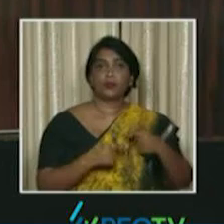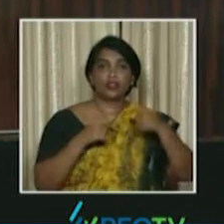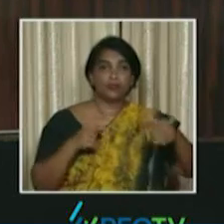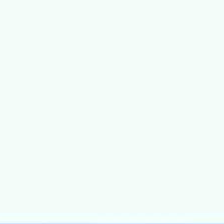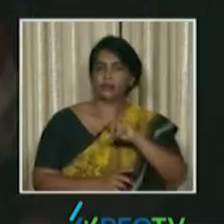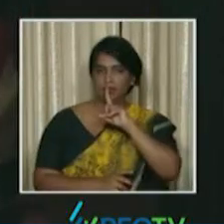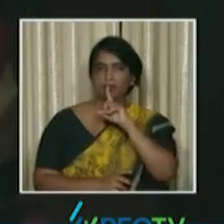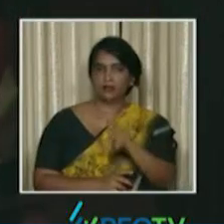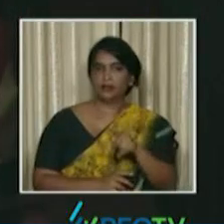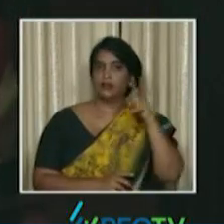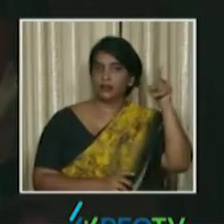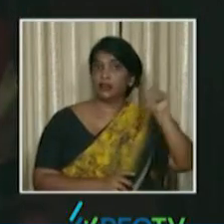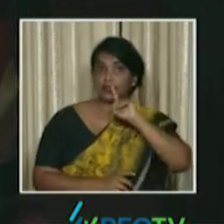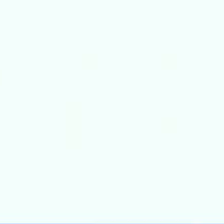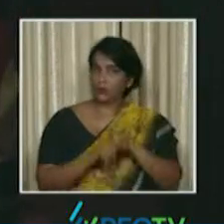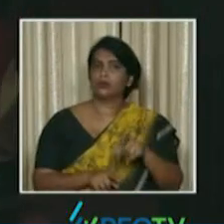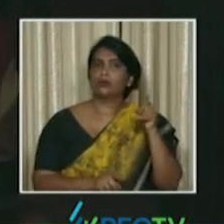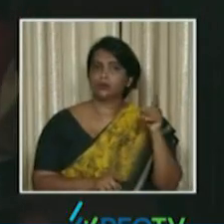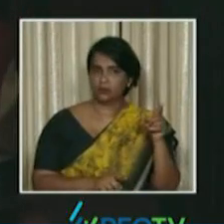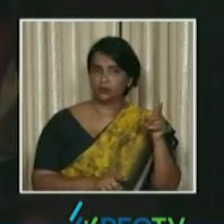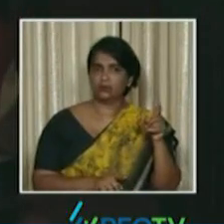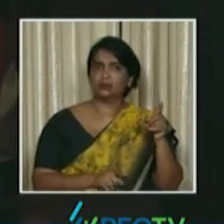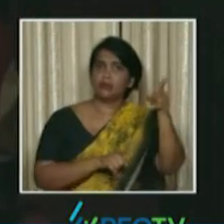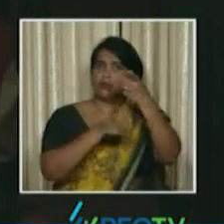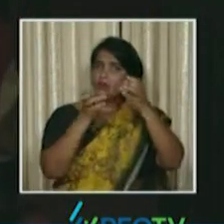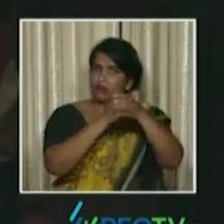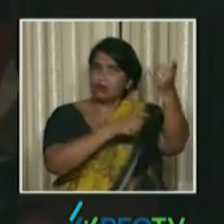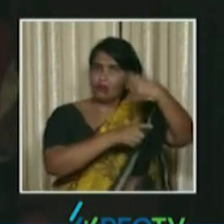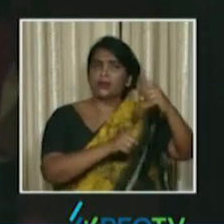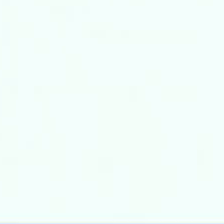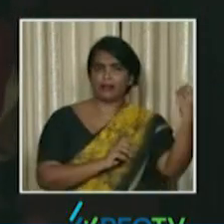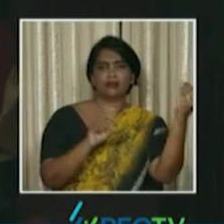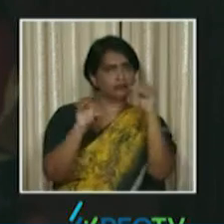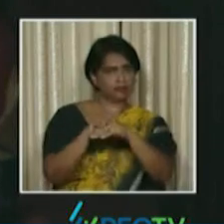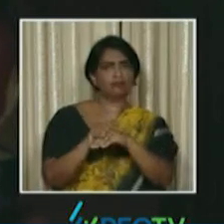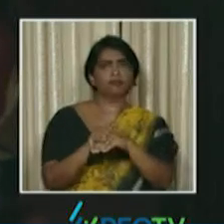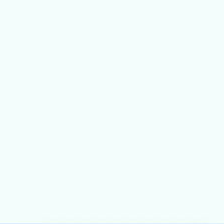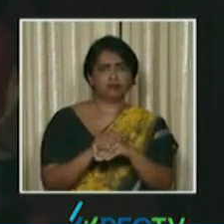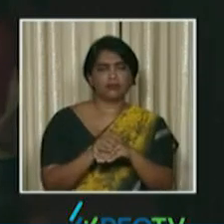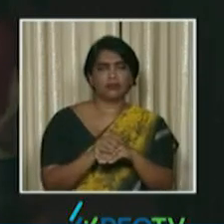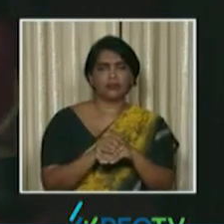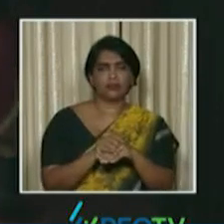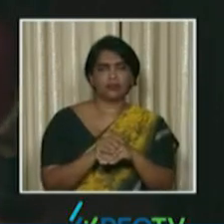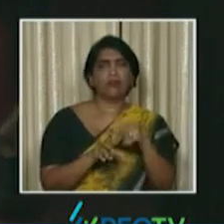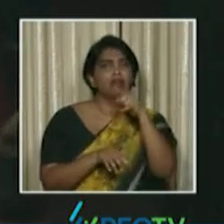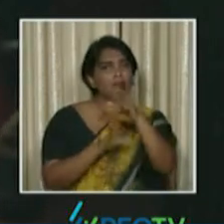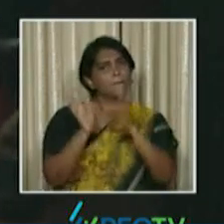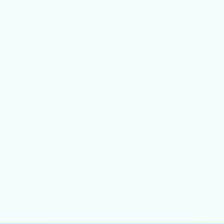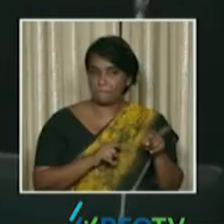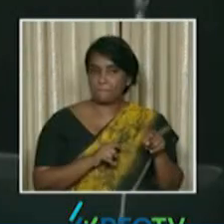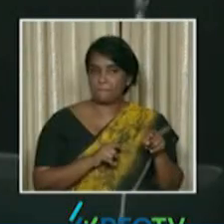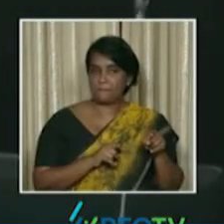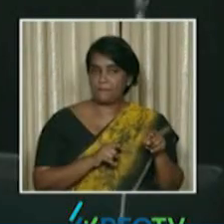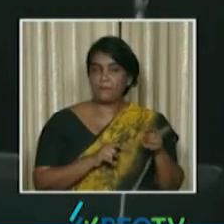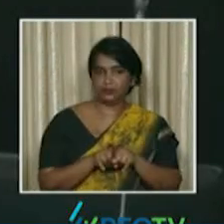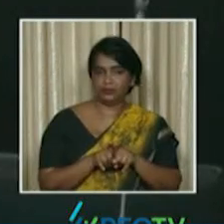කියන්නේ? ඒ සඳහන් කරපු ආකාරයට ඒ හැම පාර්ශ්වයකටම එක ගානේ මේ ලබා දෙන්නේ. ඒකට සාපේක්ෂව උතුම්වන්ලාගේ සමාජිකත්වය වැඩි කරගන්න.